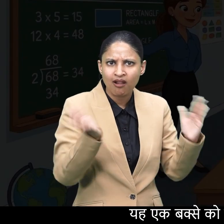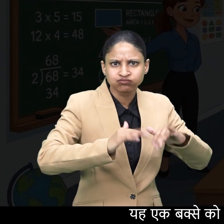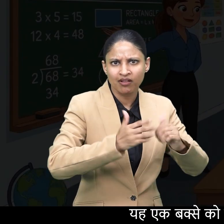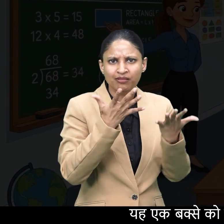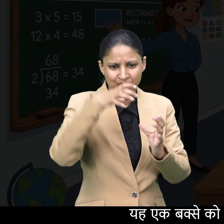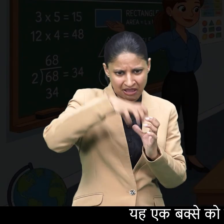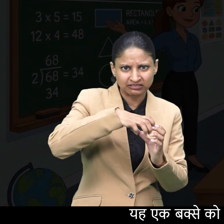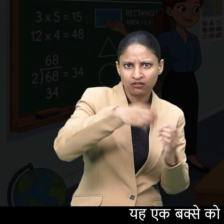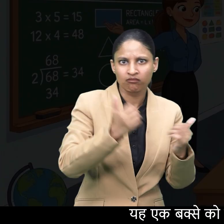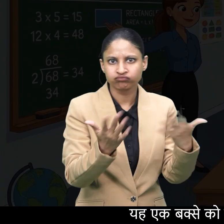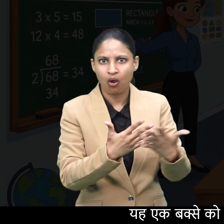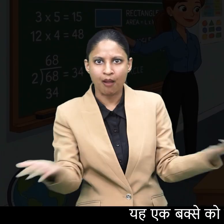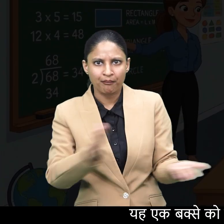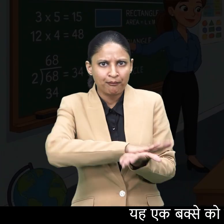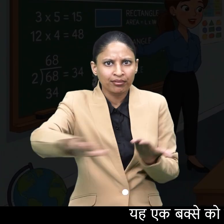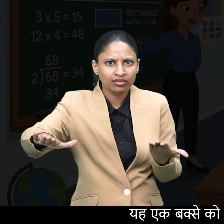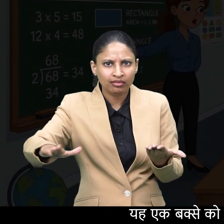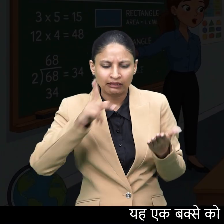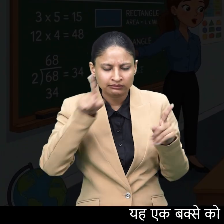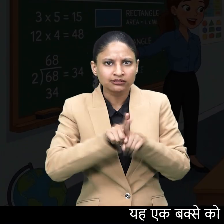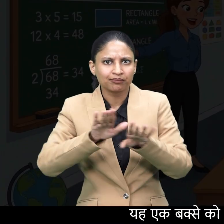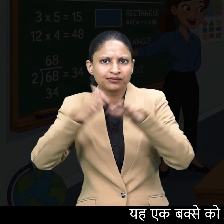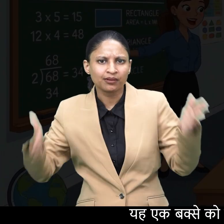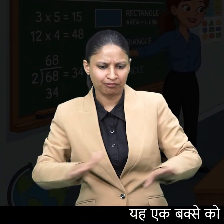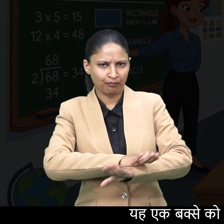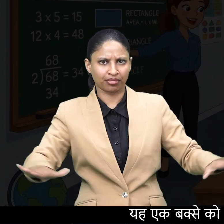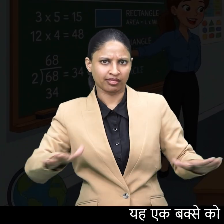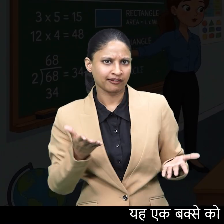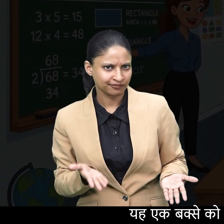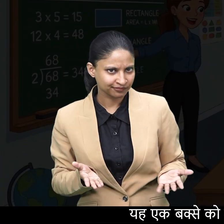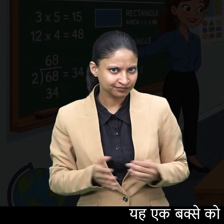ये एक बक्से को खोलकर मेज पर सपाट रखने जैसा है।